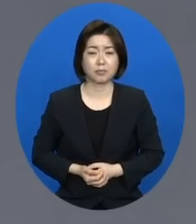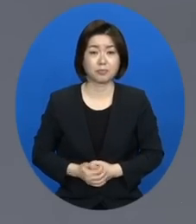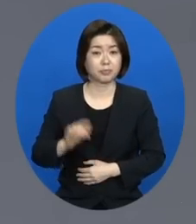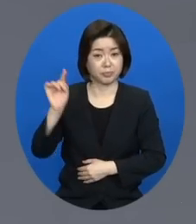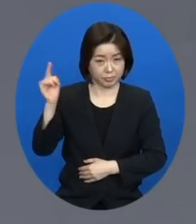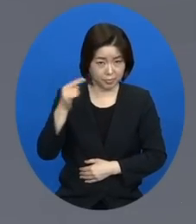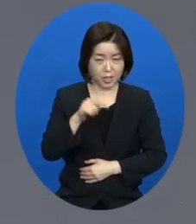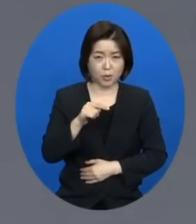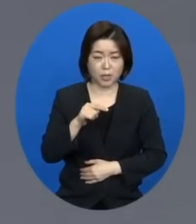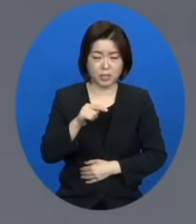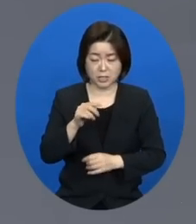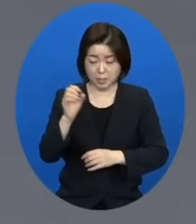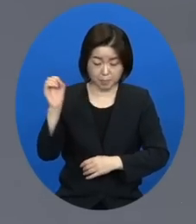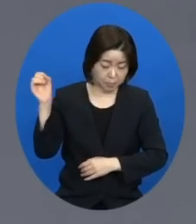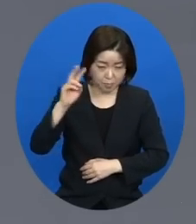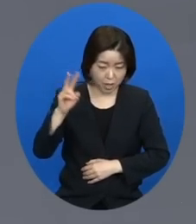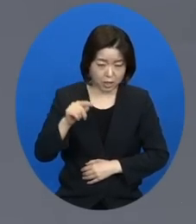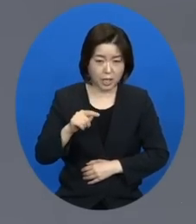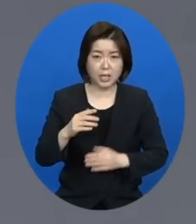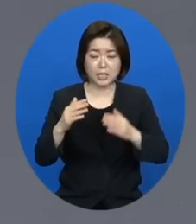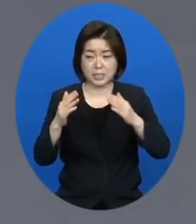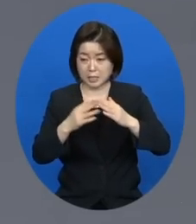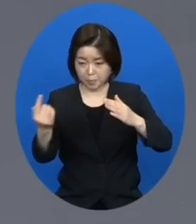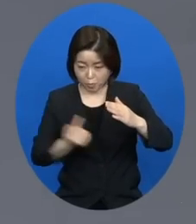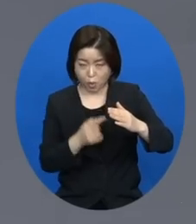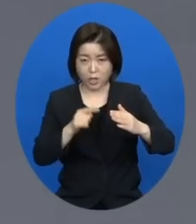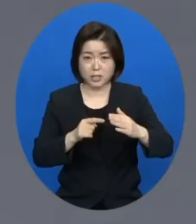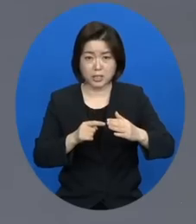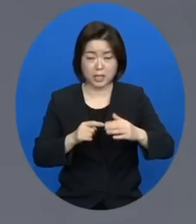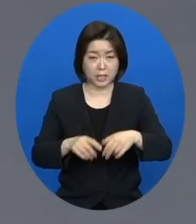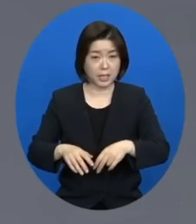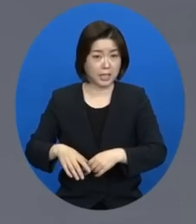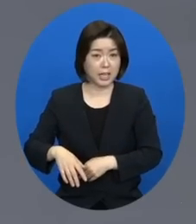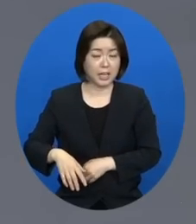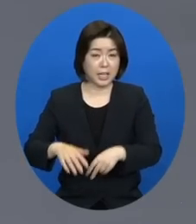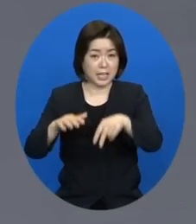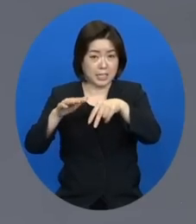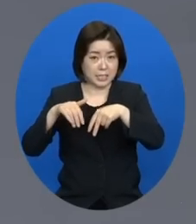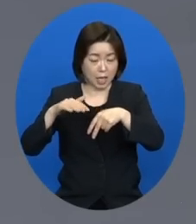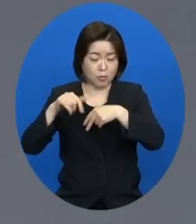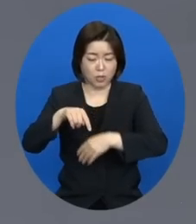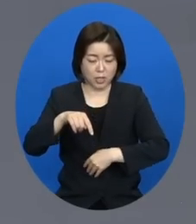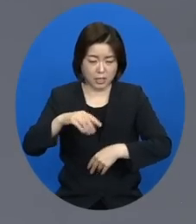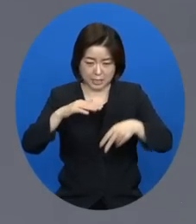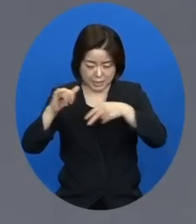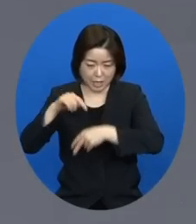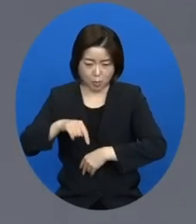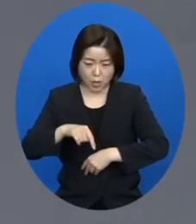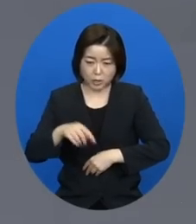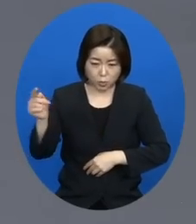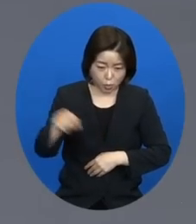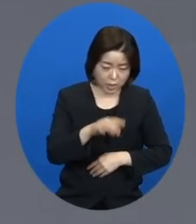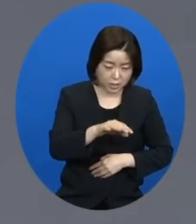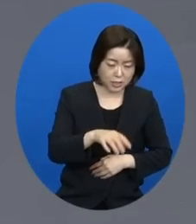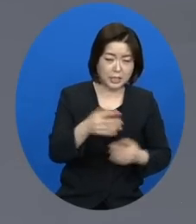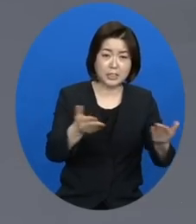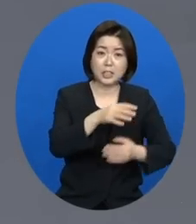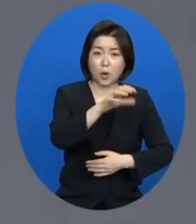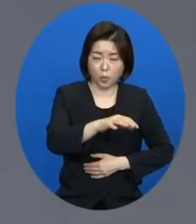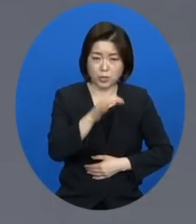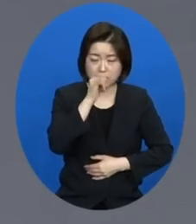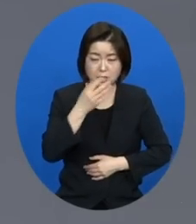다윗은 불시에 그의 집을 방문했을 때 사무엘이 바로 그 일하는 현장 가운데 있었고 기름